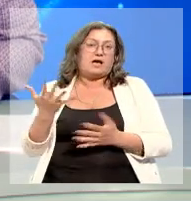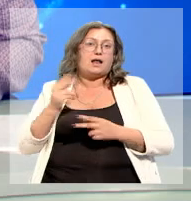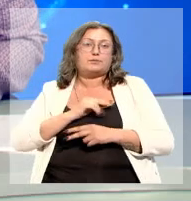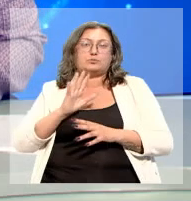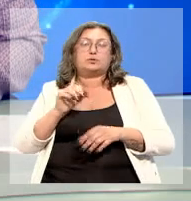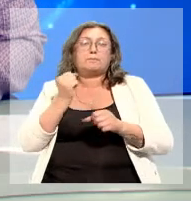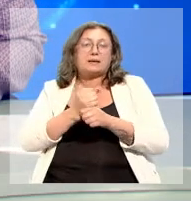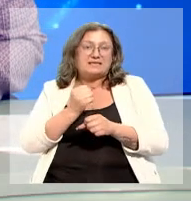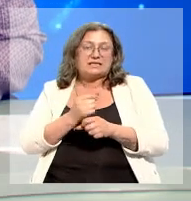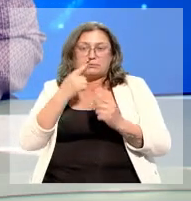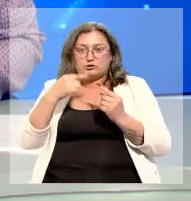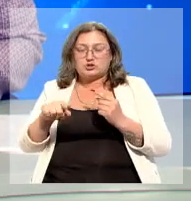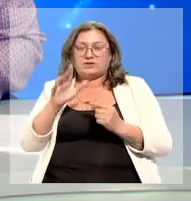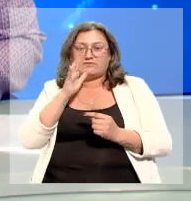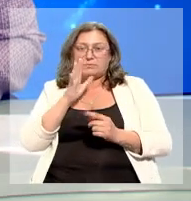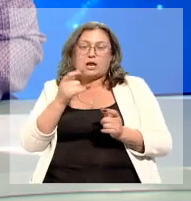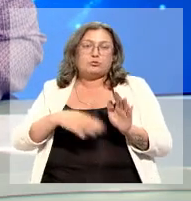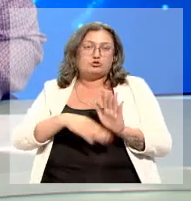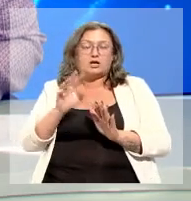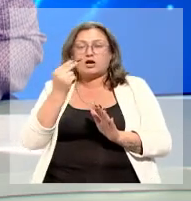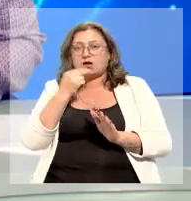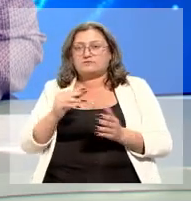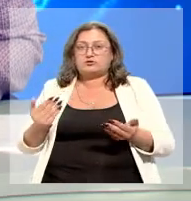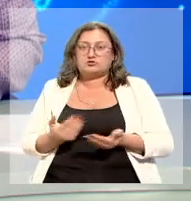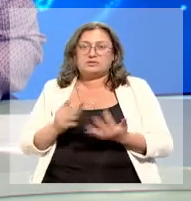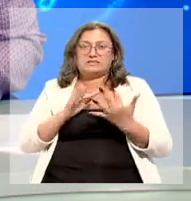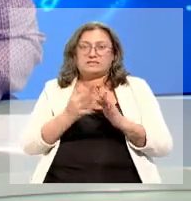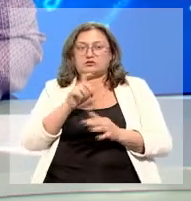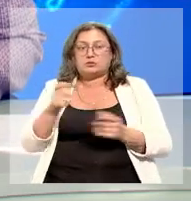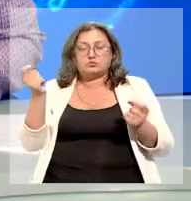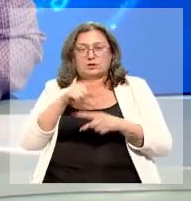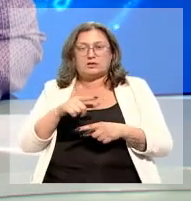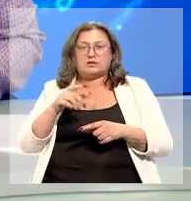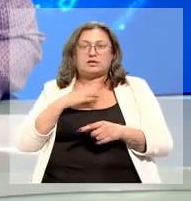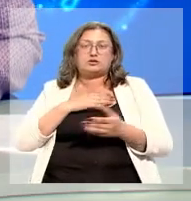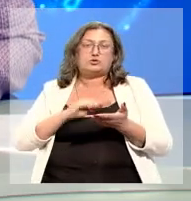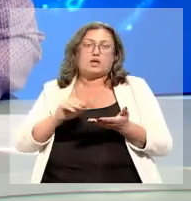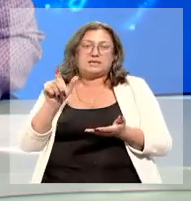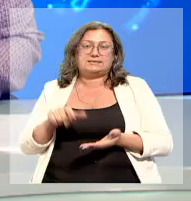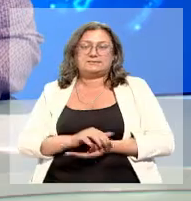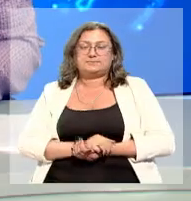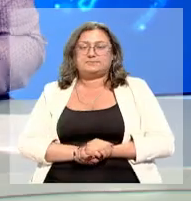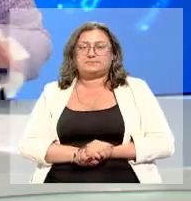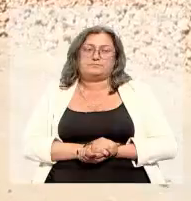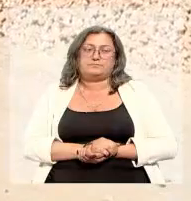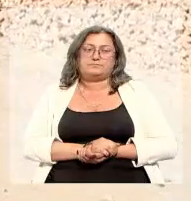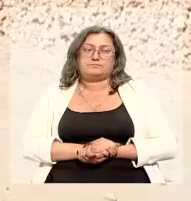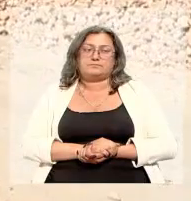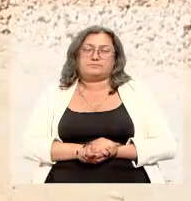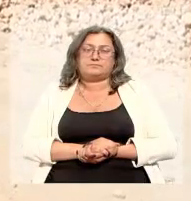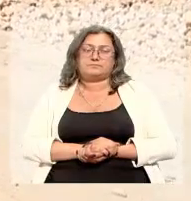будет проделана в ближайшее время для улучшения качества жизни сельчан, узнавала Айнура Муканова.